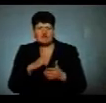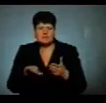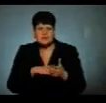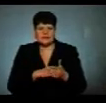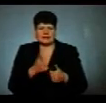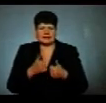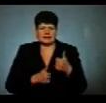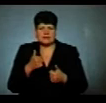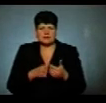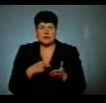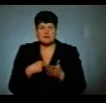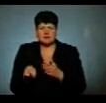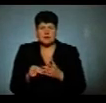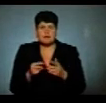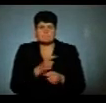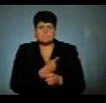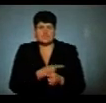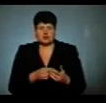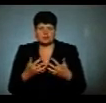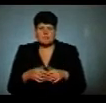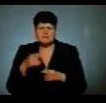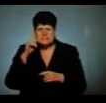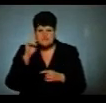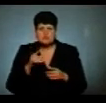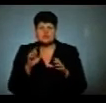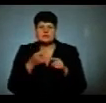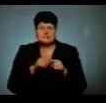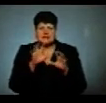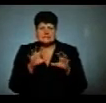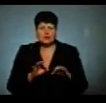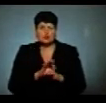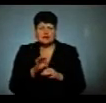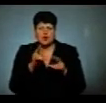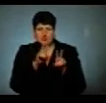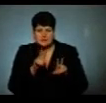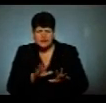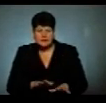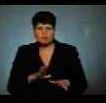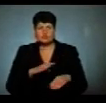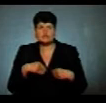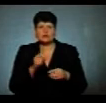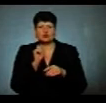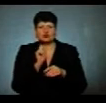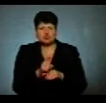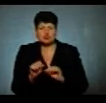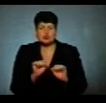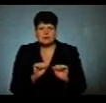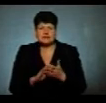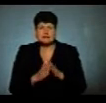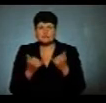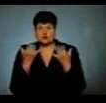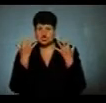придбання медичного обладнання. Ми знаємо, що цей законопроект в Верховній Раді розглядався, було доручення відповідне уряду, але станом на